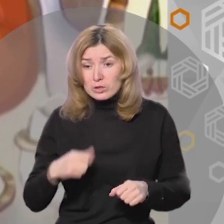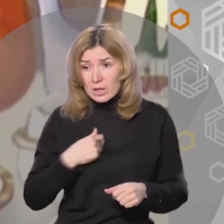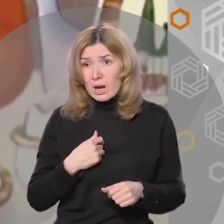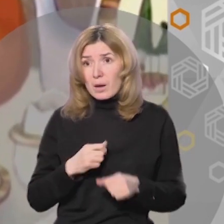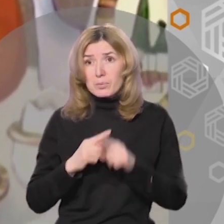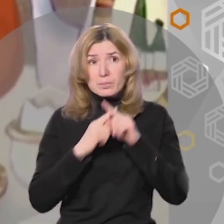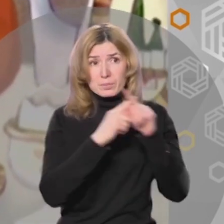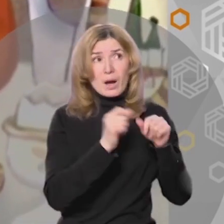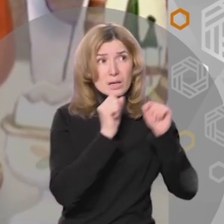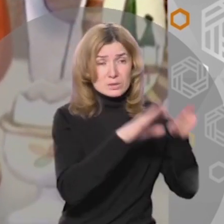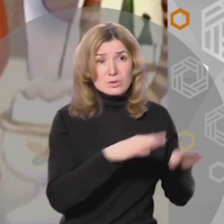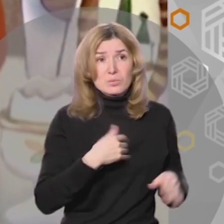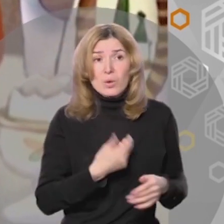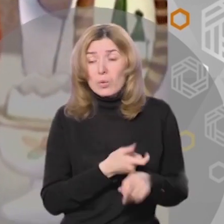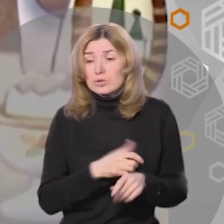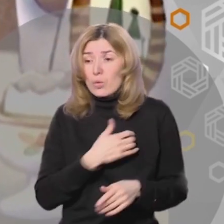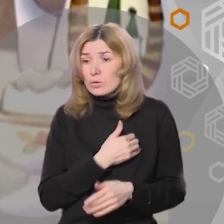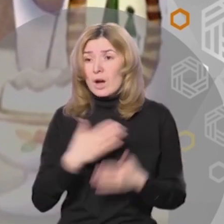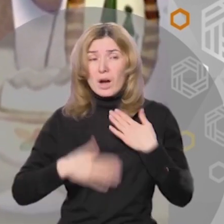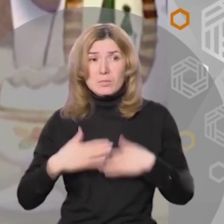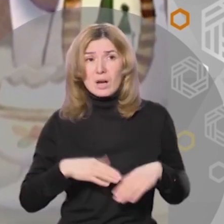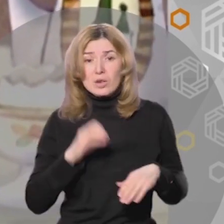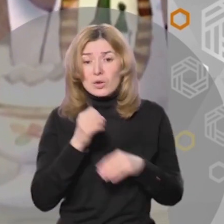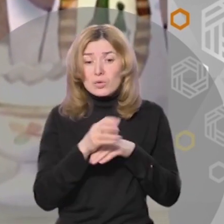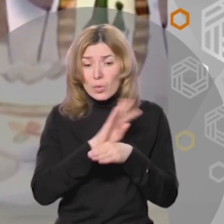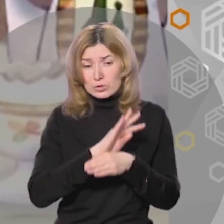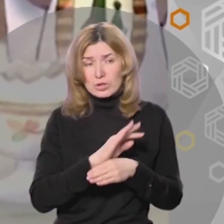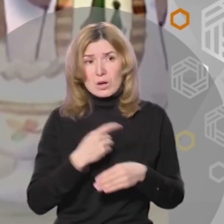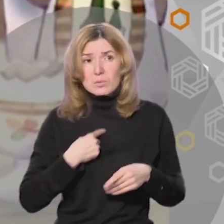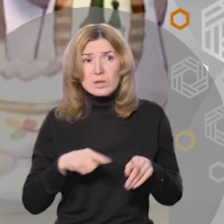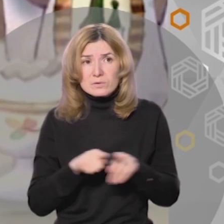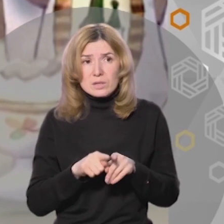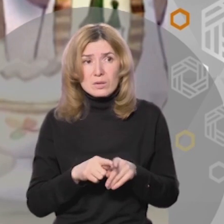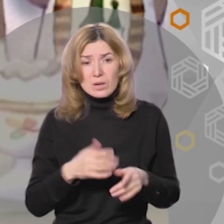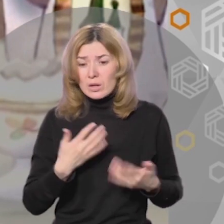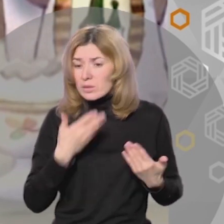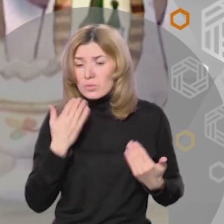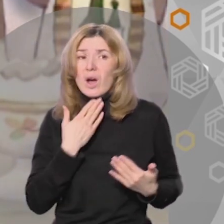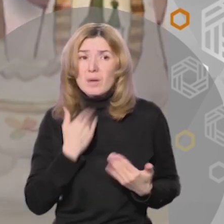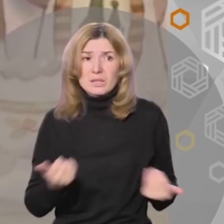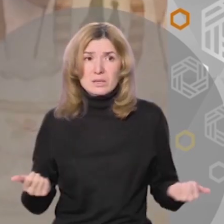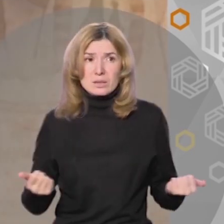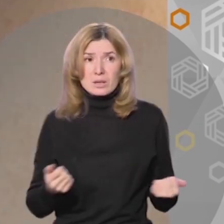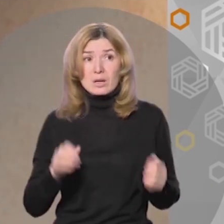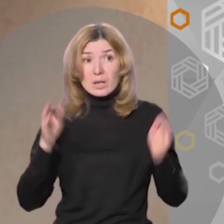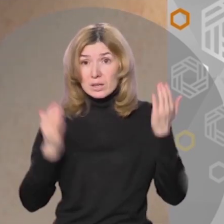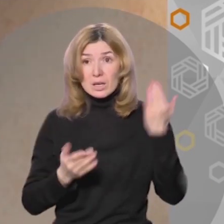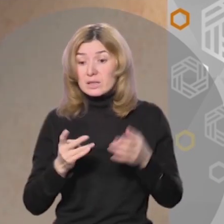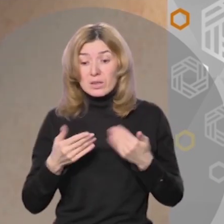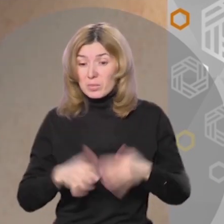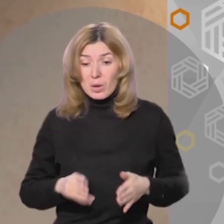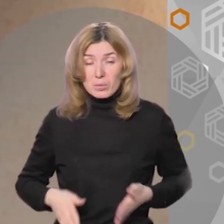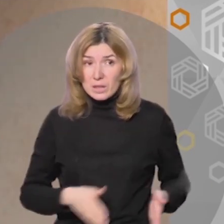я его отнесу? Прямо сейчас. Мне очень хочется обрадовать Орлика. У меня все равно что-то нет аппетита. Если